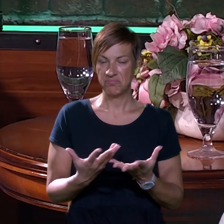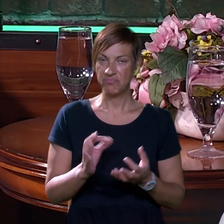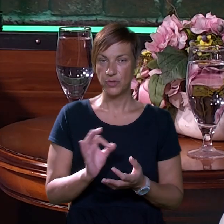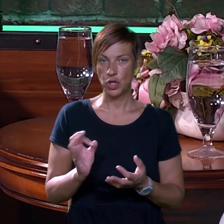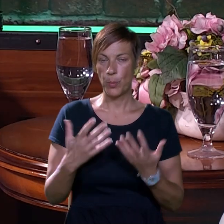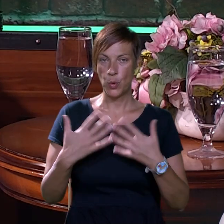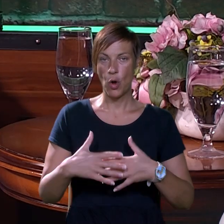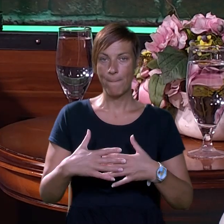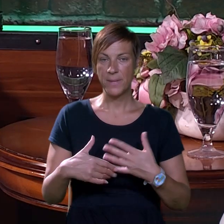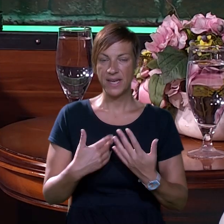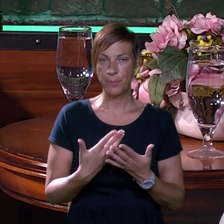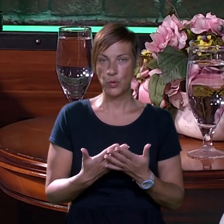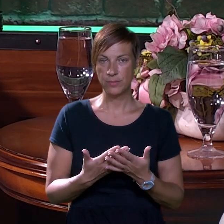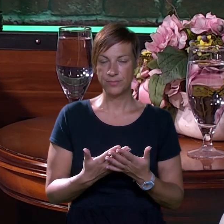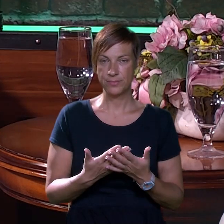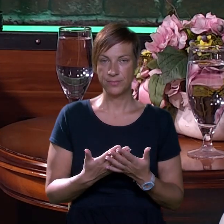prilično dobro opremljenu